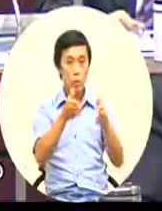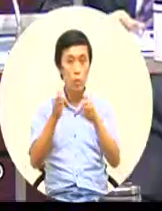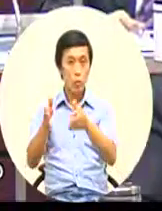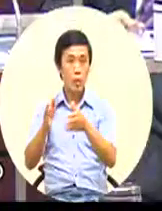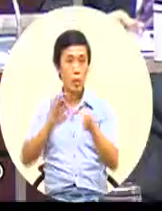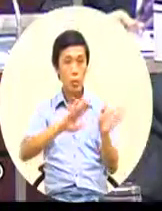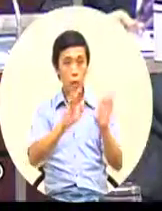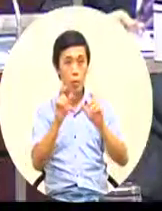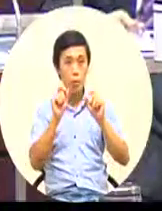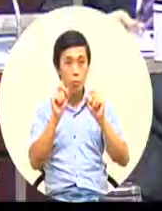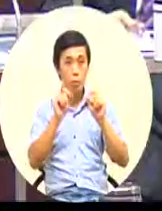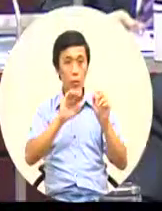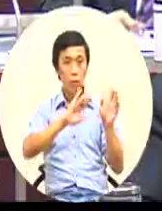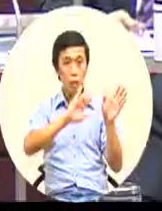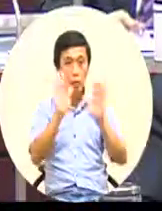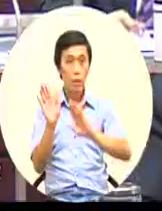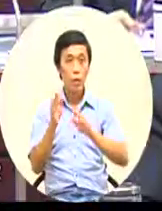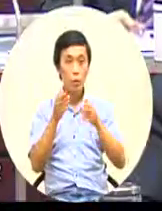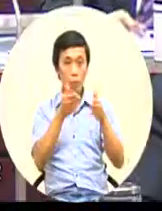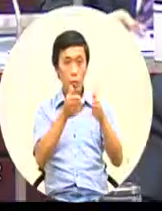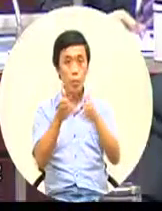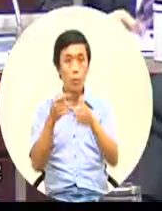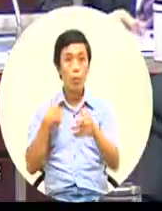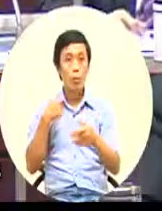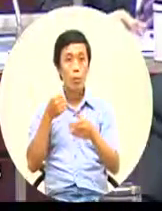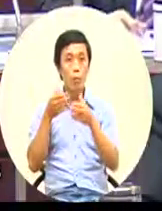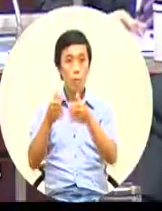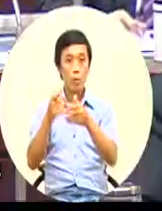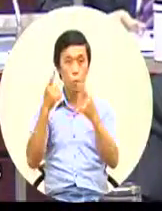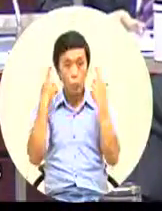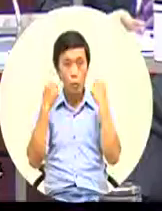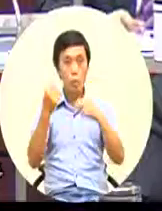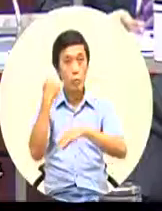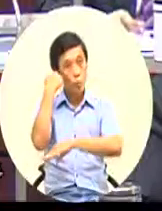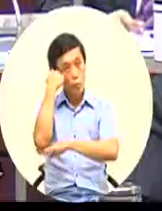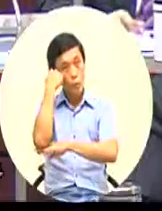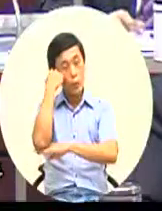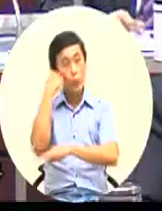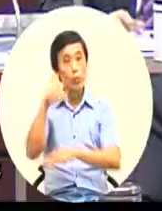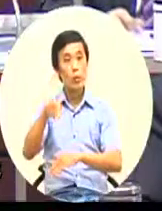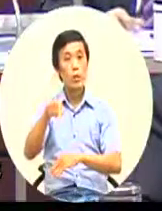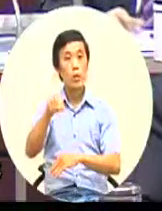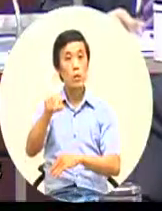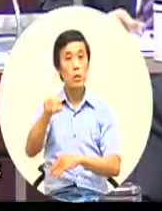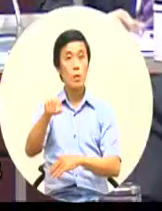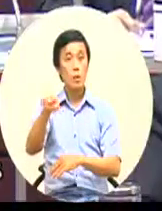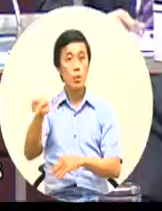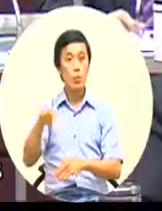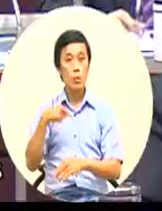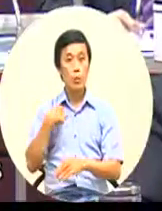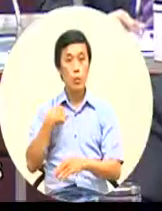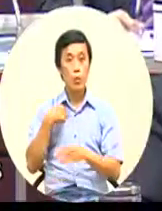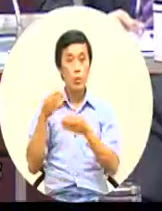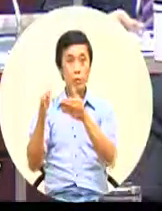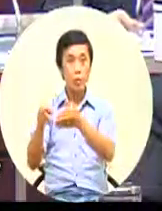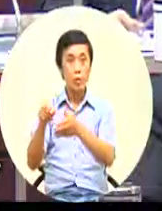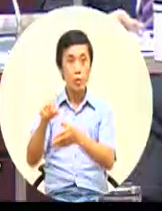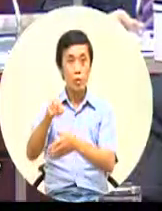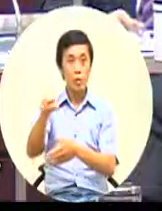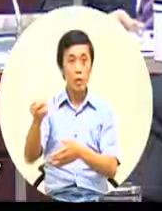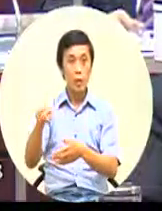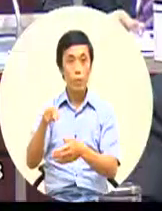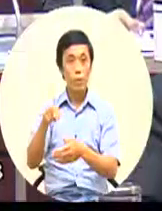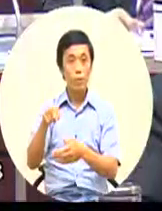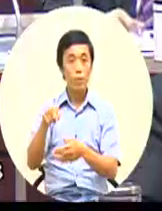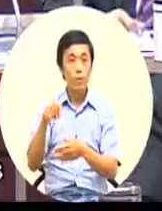况。我个人对于原住户，就是说原来的地主家，我感觉我对于最大的欠